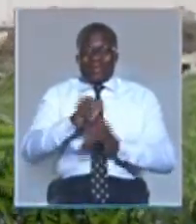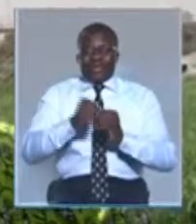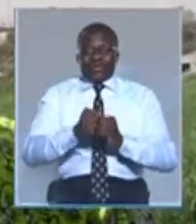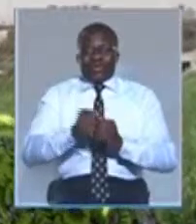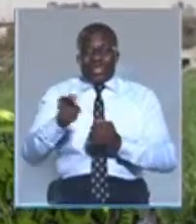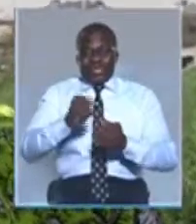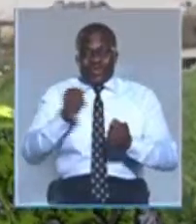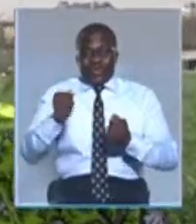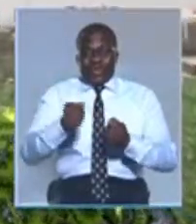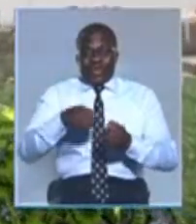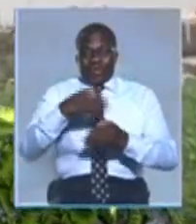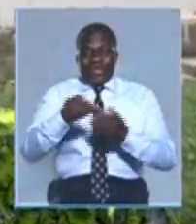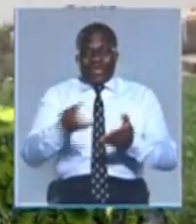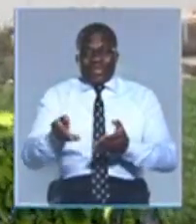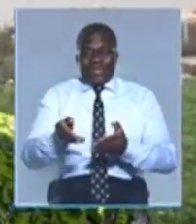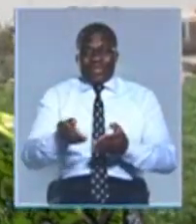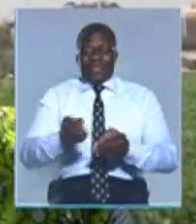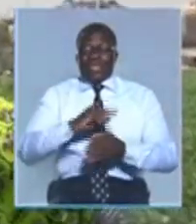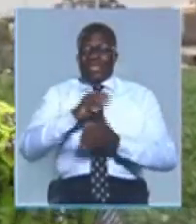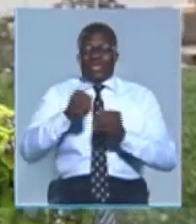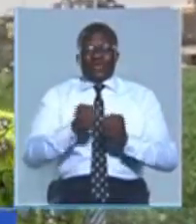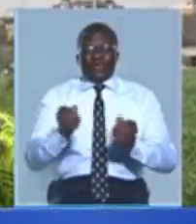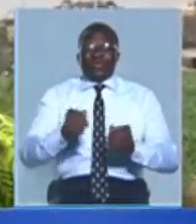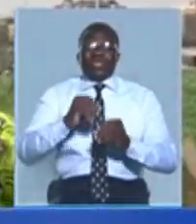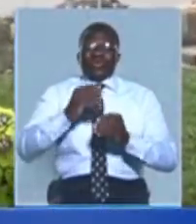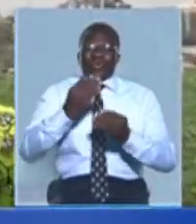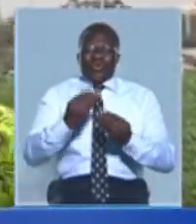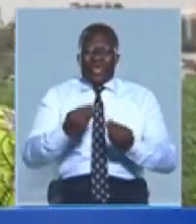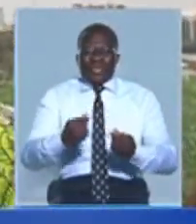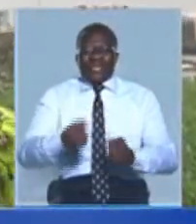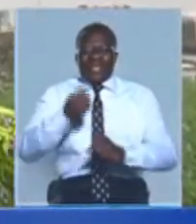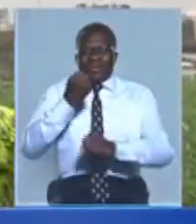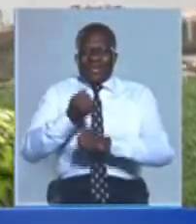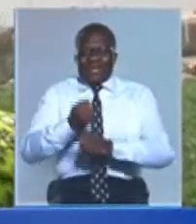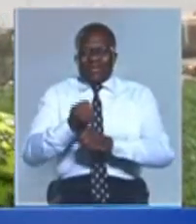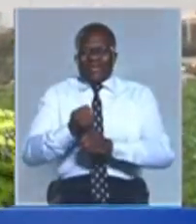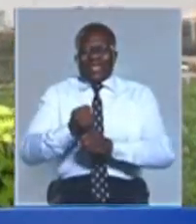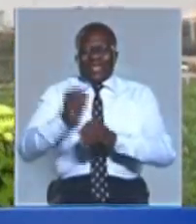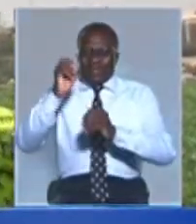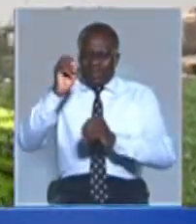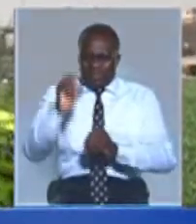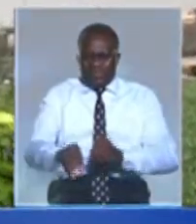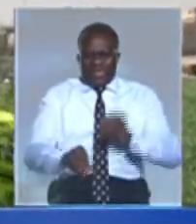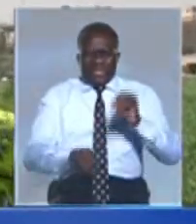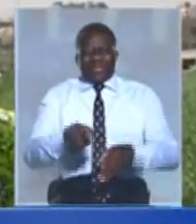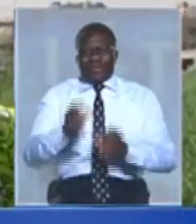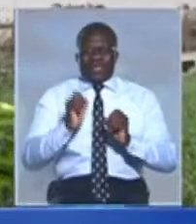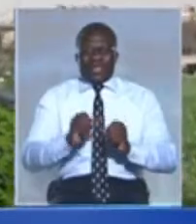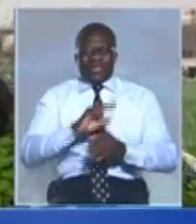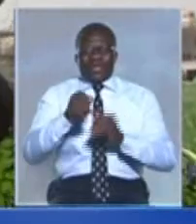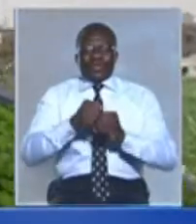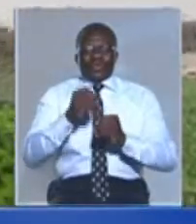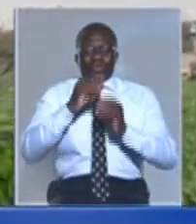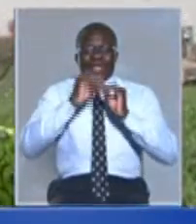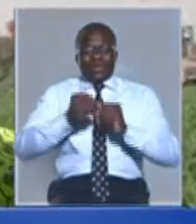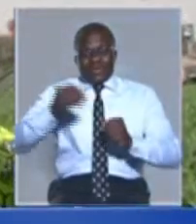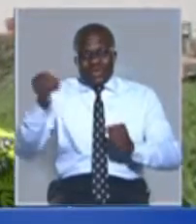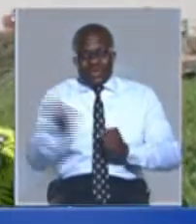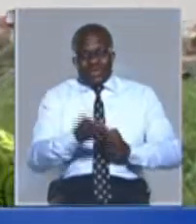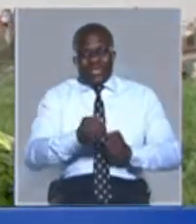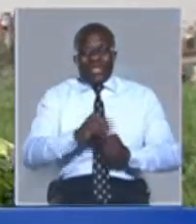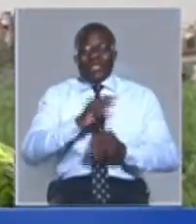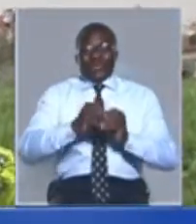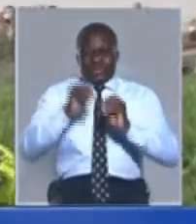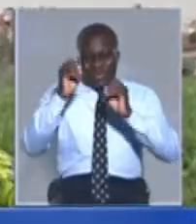dédommagé ici, ils ont mis tous les sables, tous les briques, ils ont renversé dedans. veux dire que toutes les maisons qui étaient cassées à côté, tout est